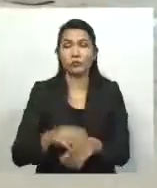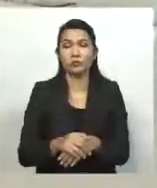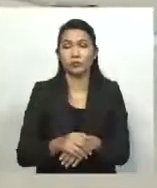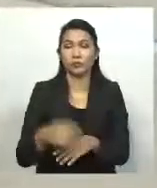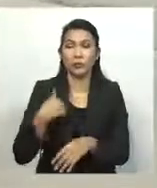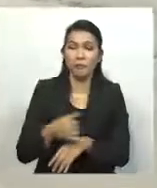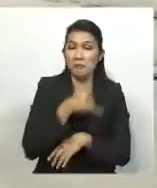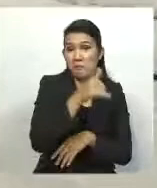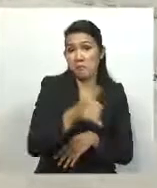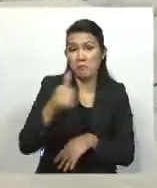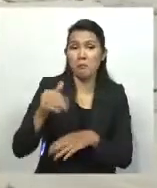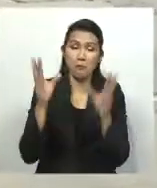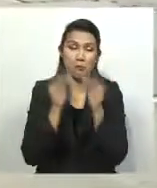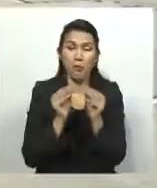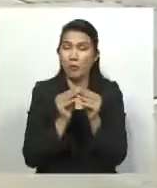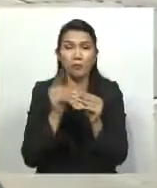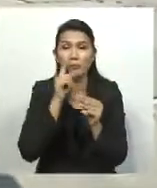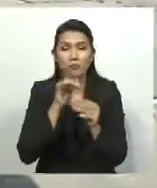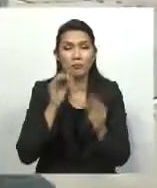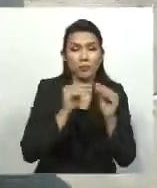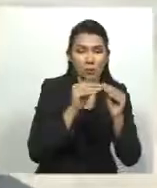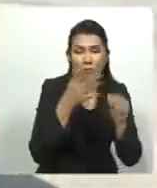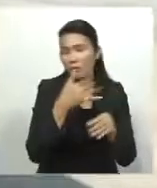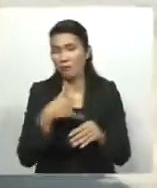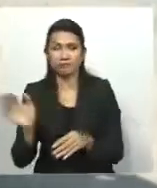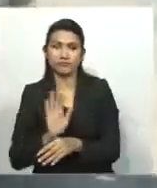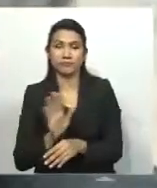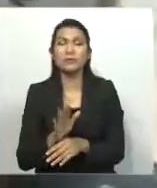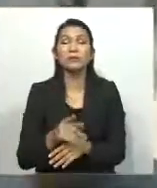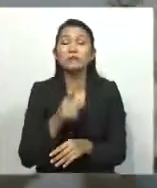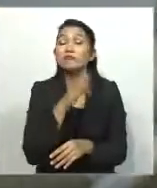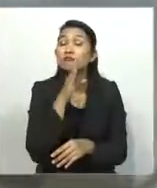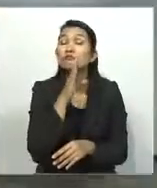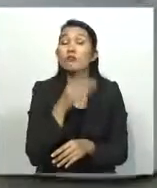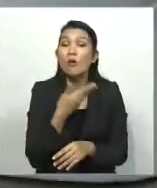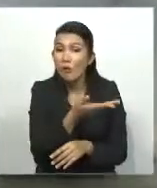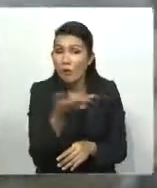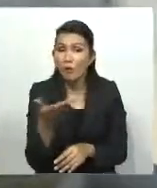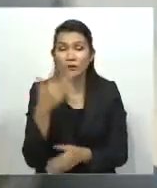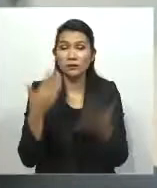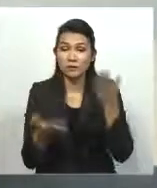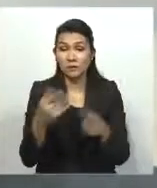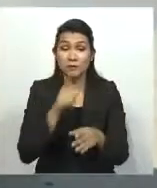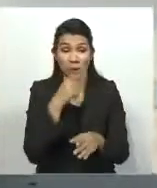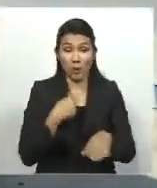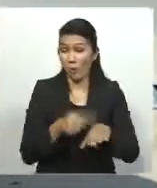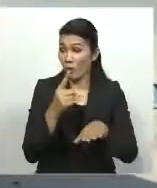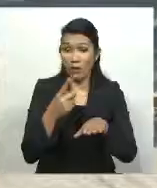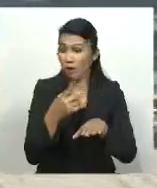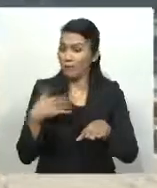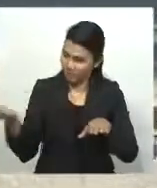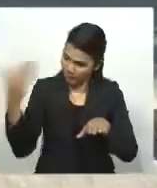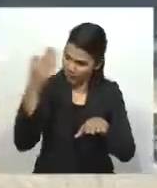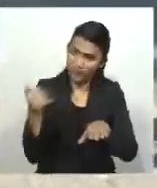ที่จะเดินทางมาประชุมกันอย่างเดียวแล้วก็เดินทางกลับนะครับรวมทั้งถ้าเป็นไปได้ไปทางเดียวกันใช้รถคันเดียวกันดีก